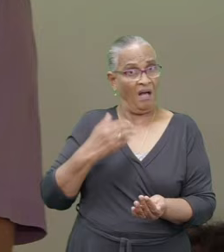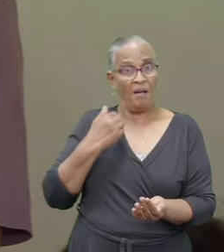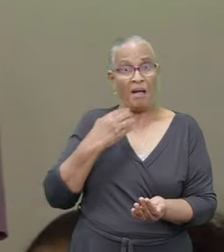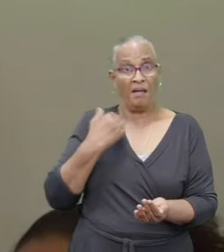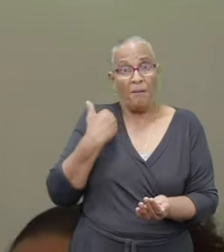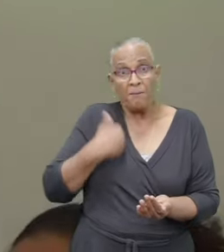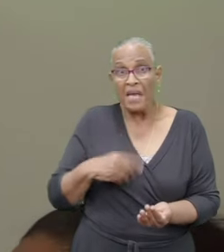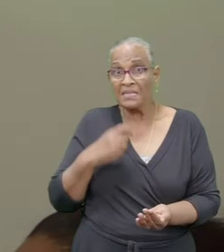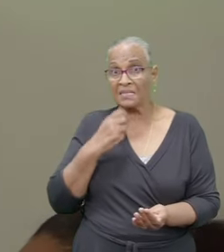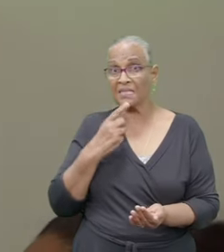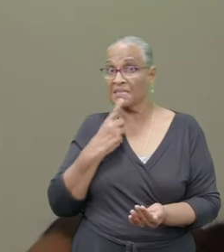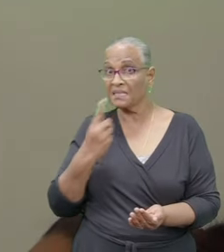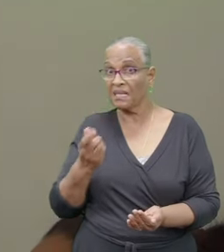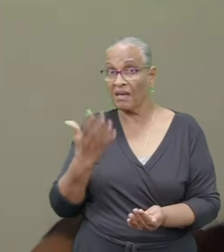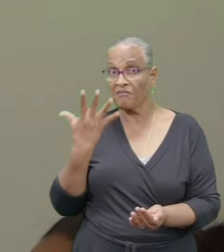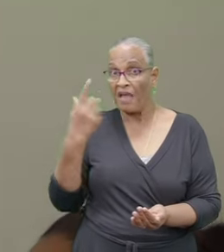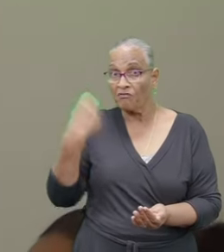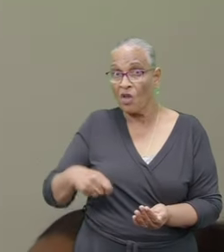doen, toch?